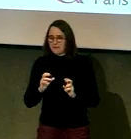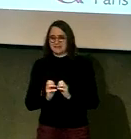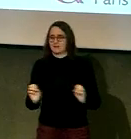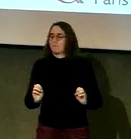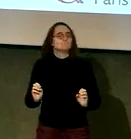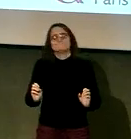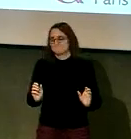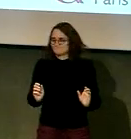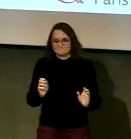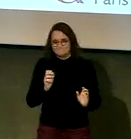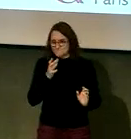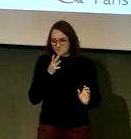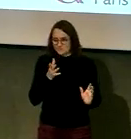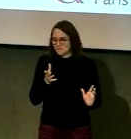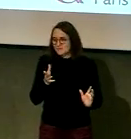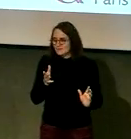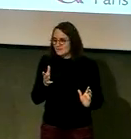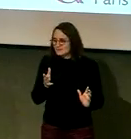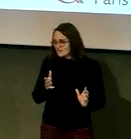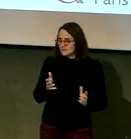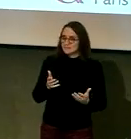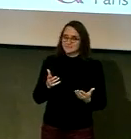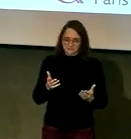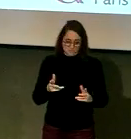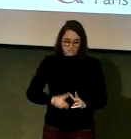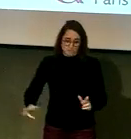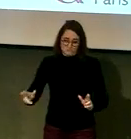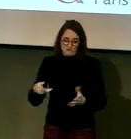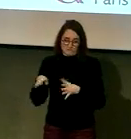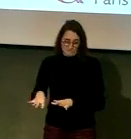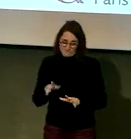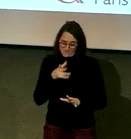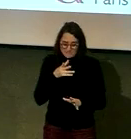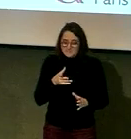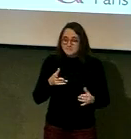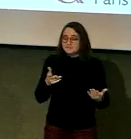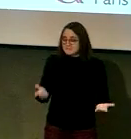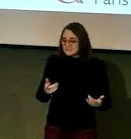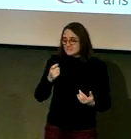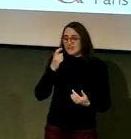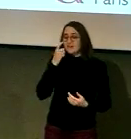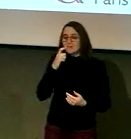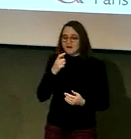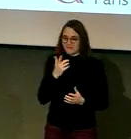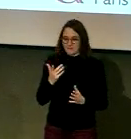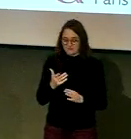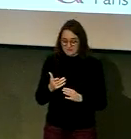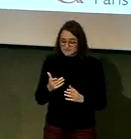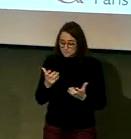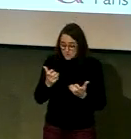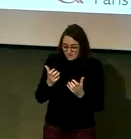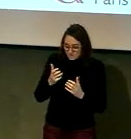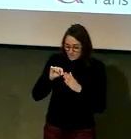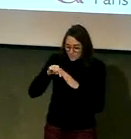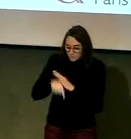difficile d'aboutir pendant toute la grossesse. Donc, on voit que si on doit travailler et aller plus loin dans